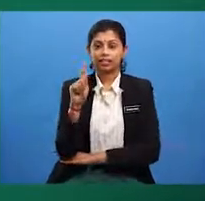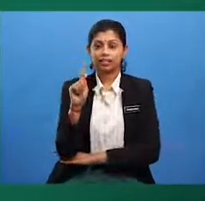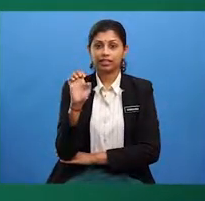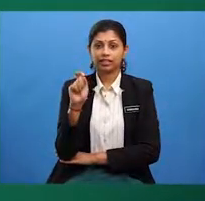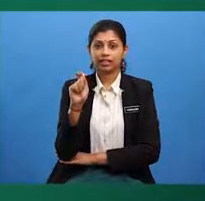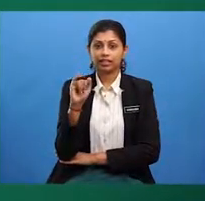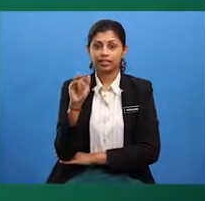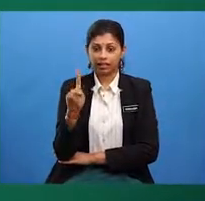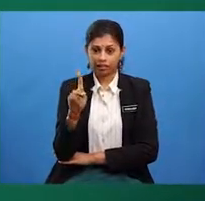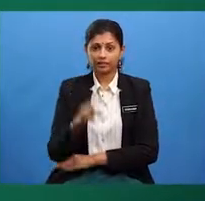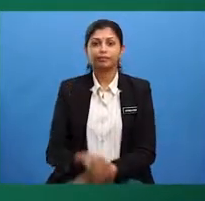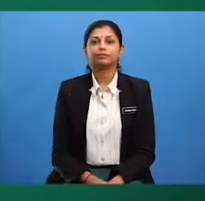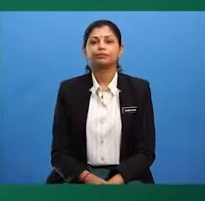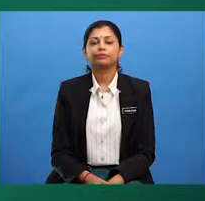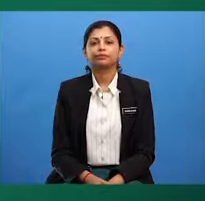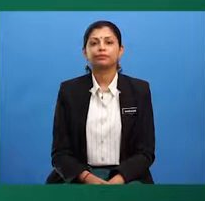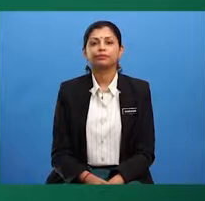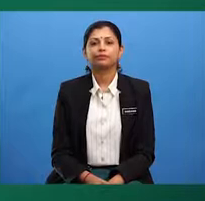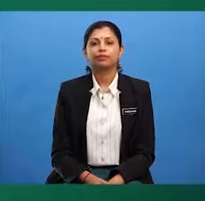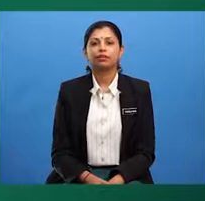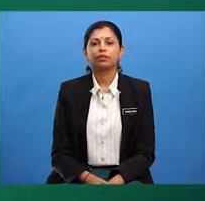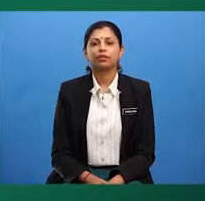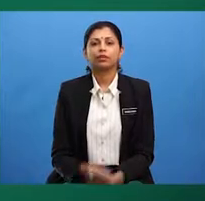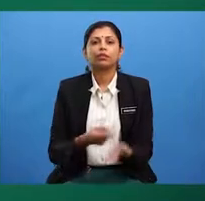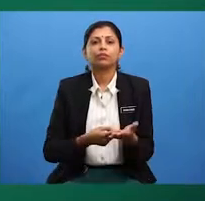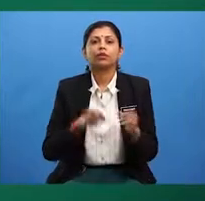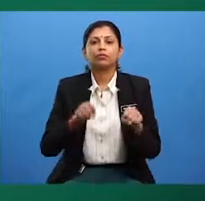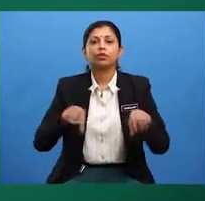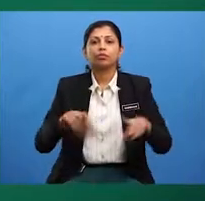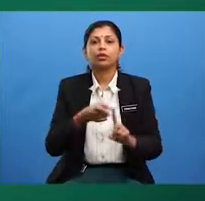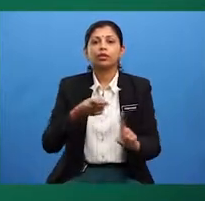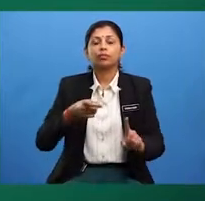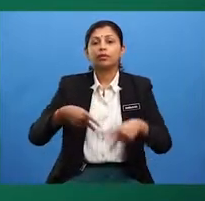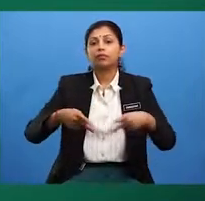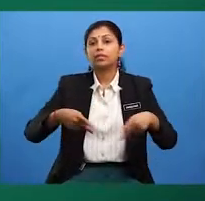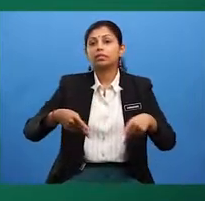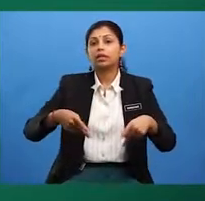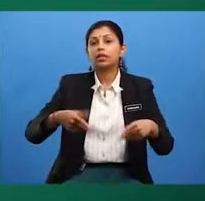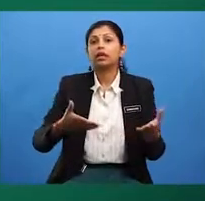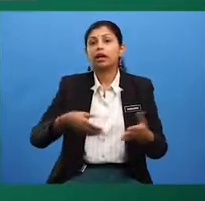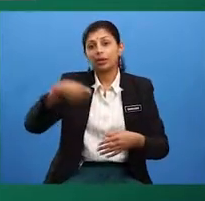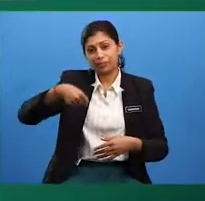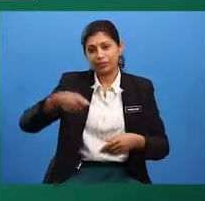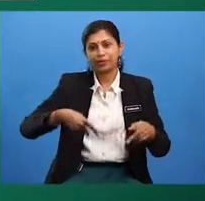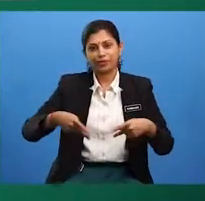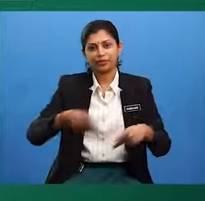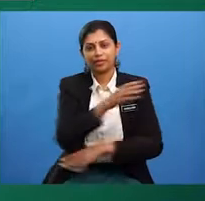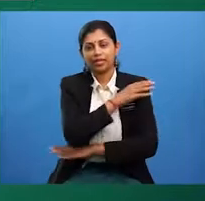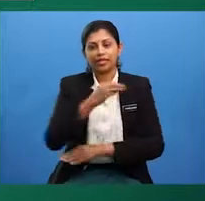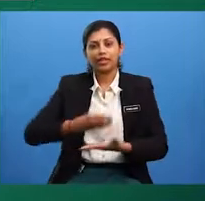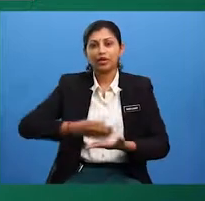Antara contoh objek yang diperbuat daripada bahan plastik adalah beg plastik dan botol